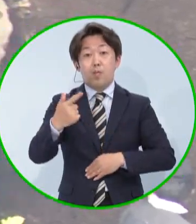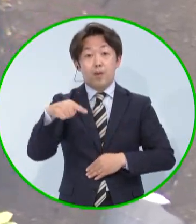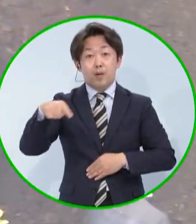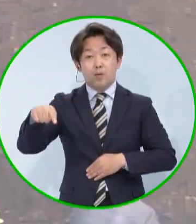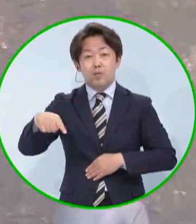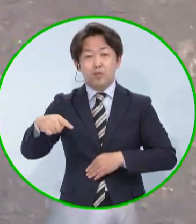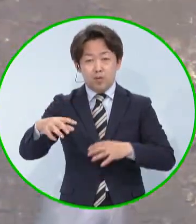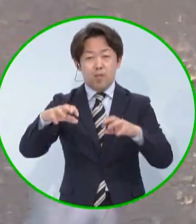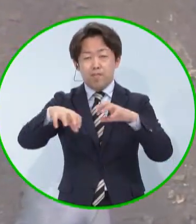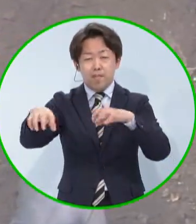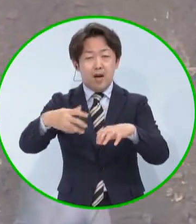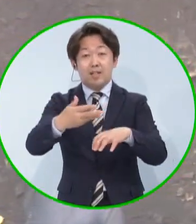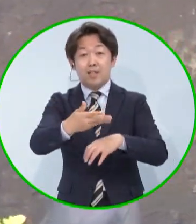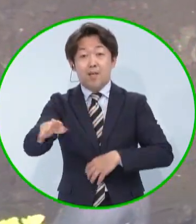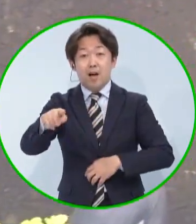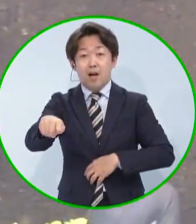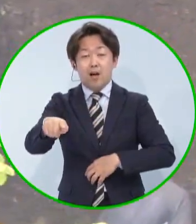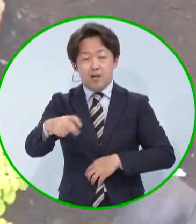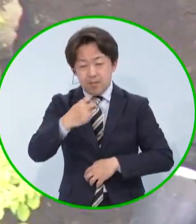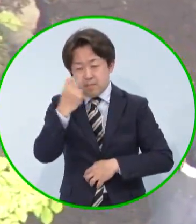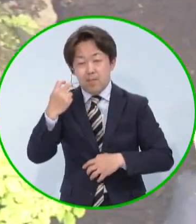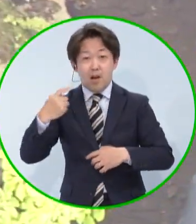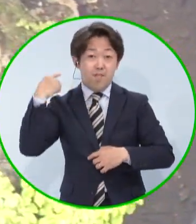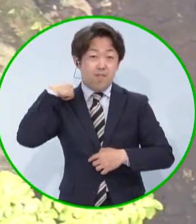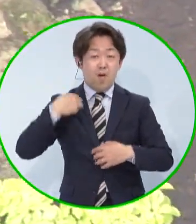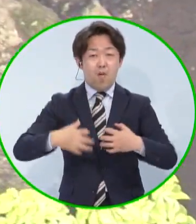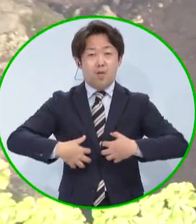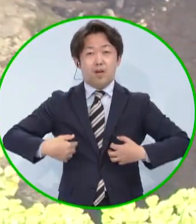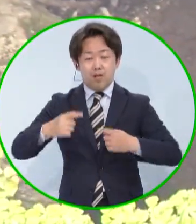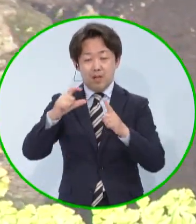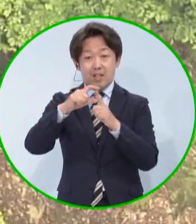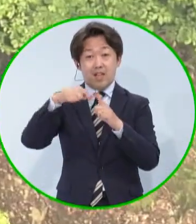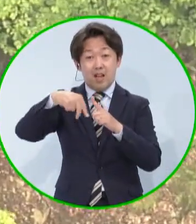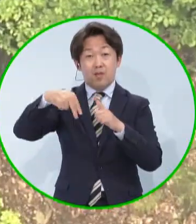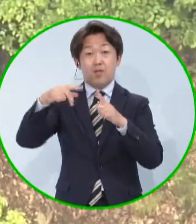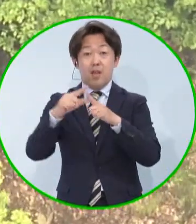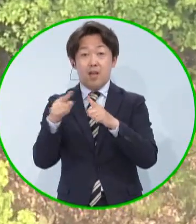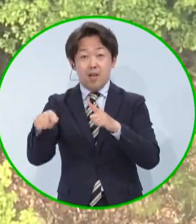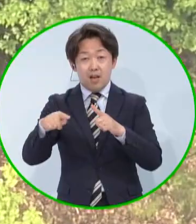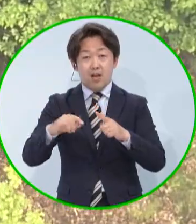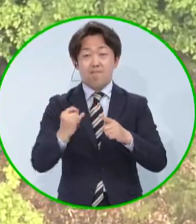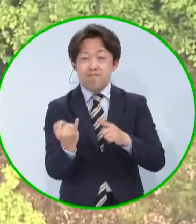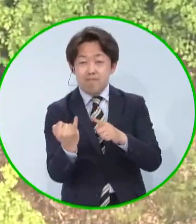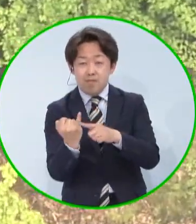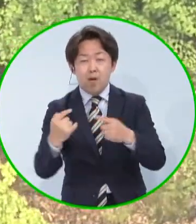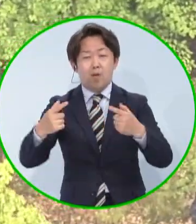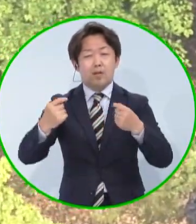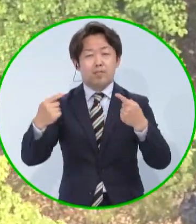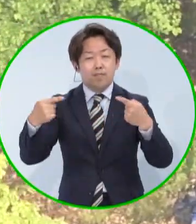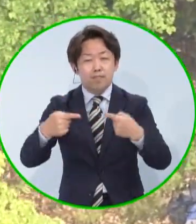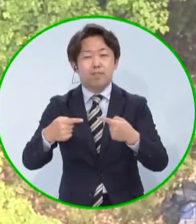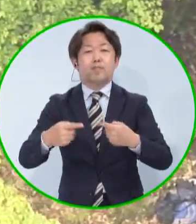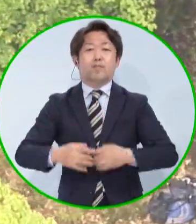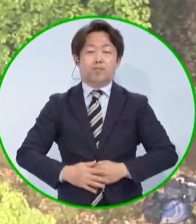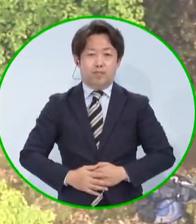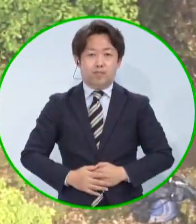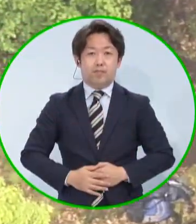枯れた沢で、この沢から見つかった肩甲骨の DNA 型が美咲さんのものと一致しています。